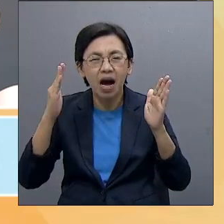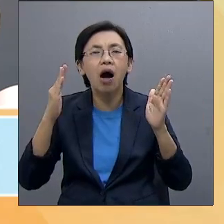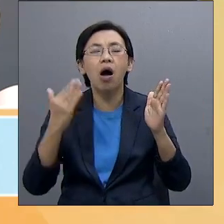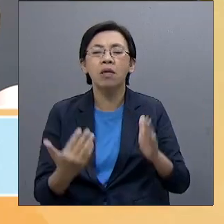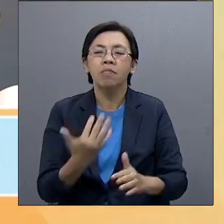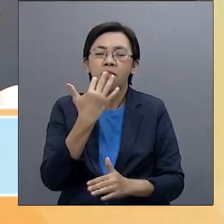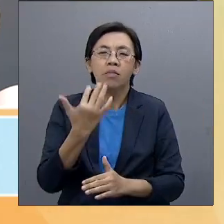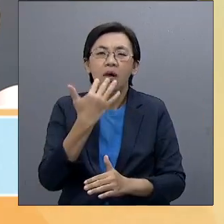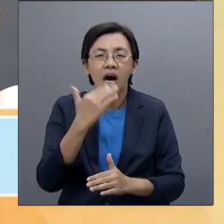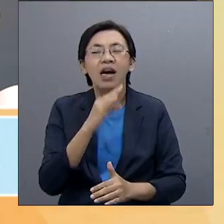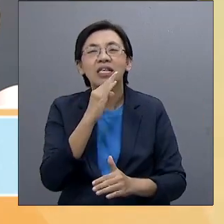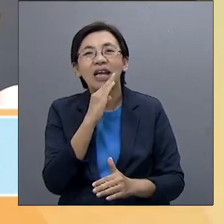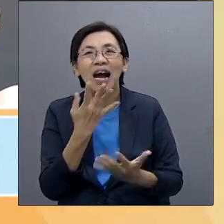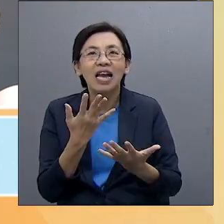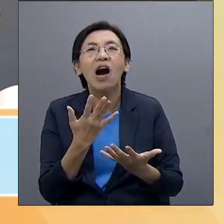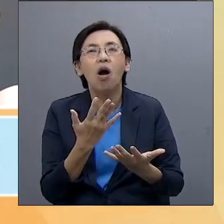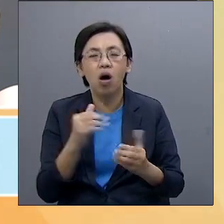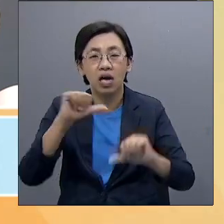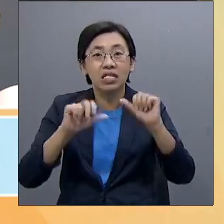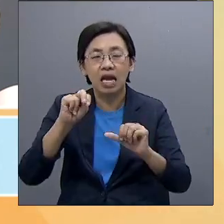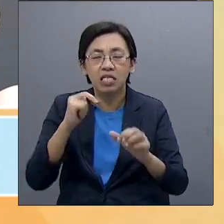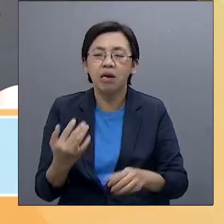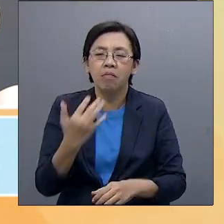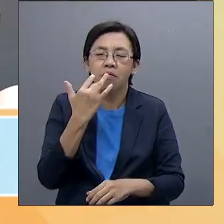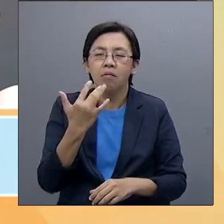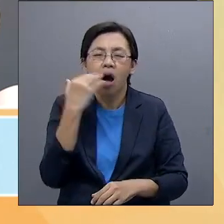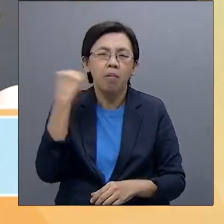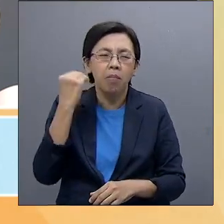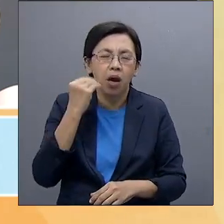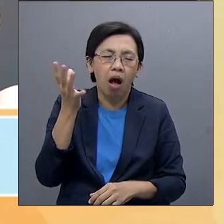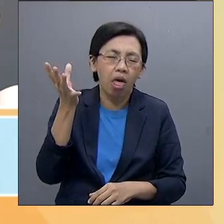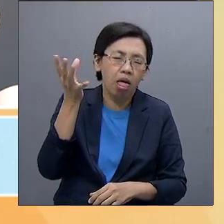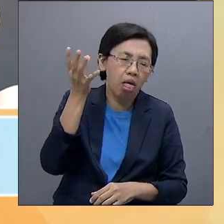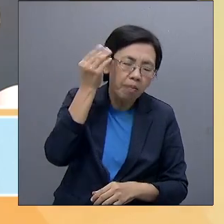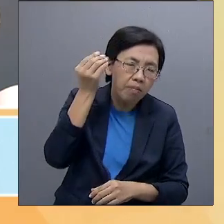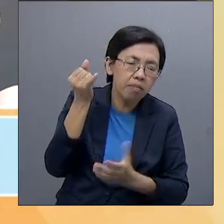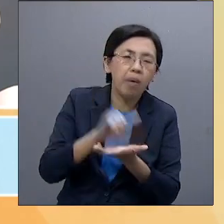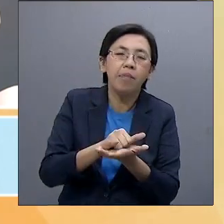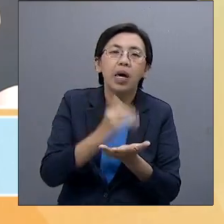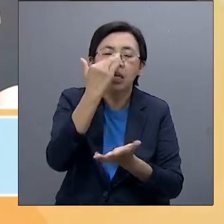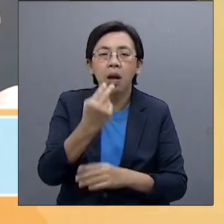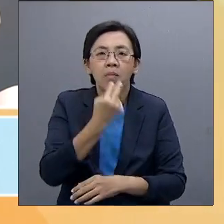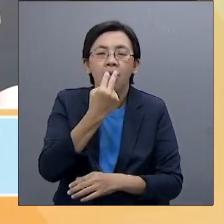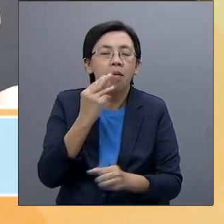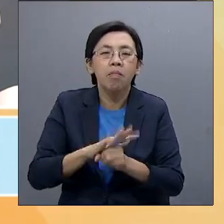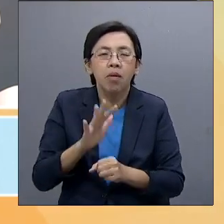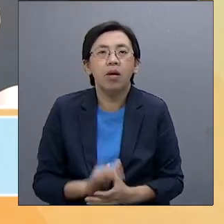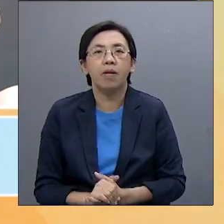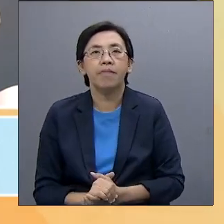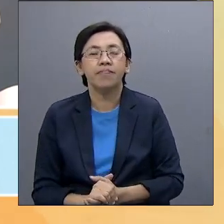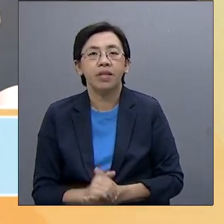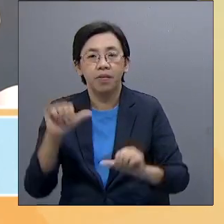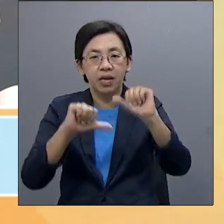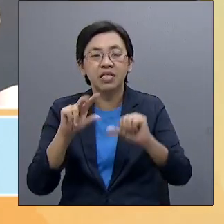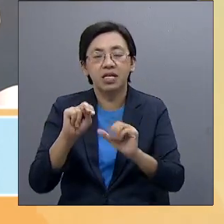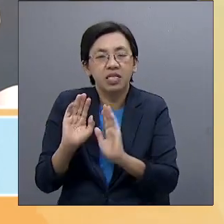ายเข้าไปตัดลิควิดไนโตรเจนเนี่ยคนขายอาจจะน็อกได้เพราะว่า อ ากาศมันไม่มี นะ จริงๆแล้วการเก็บรักษาลิควิดไนโตรเจนเนี่ยต้องมี